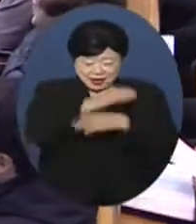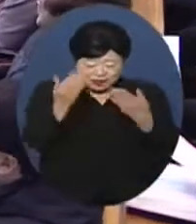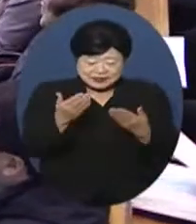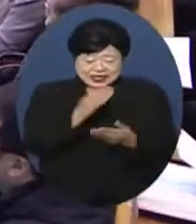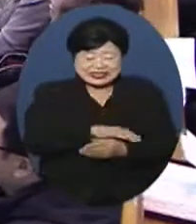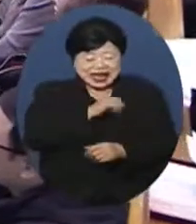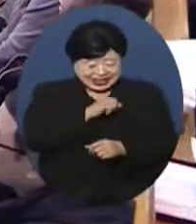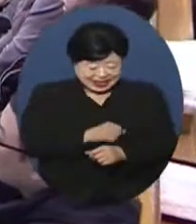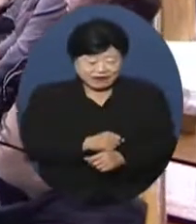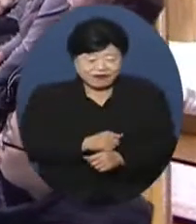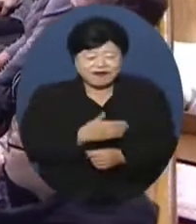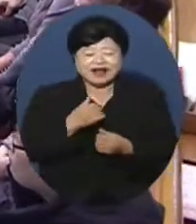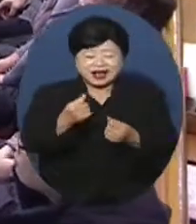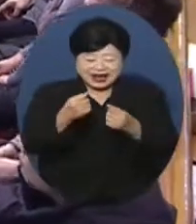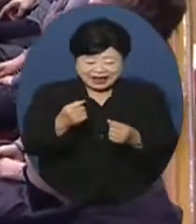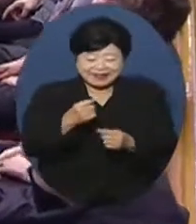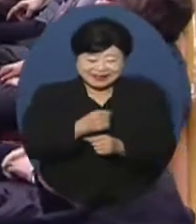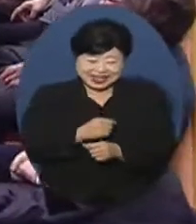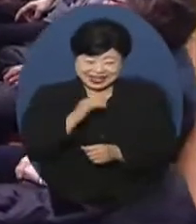강좌에